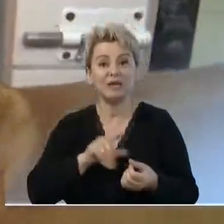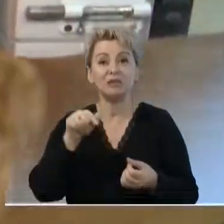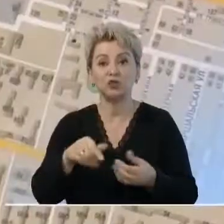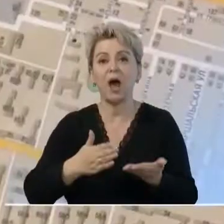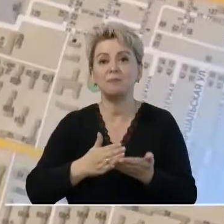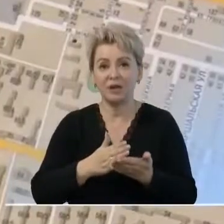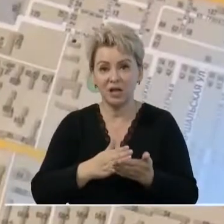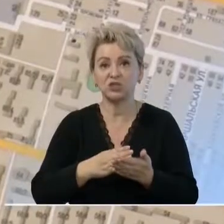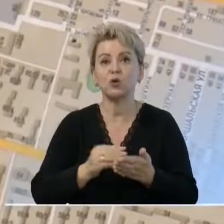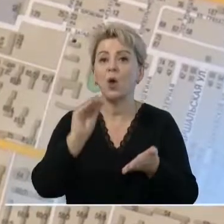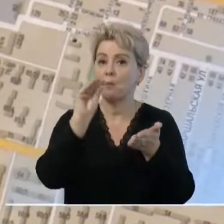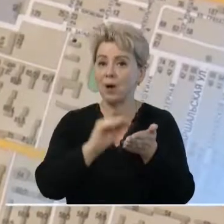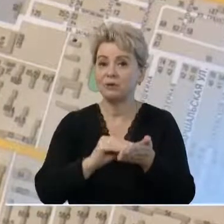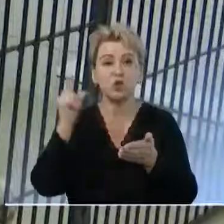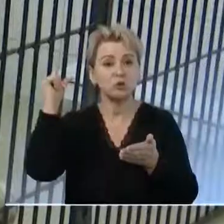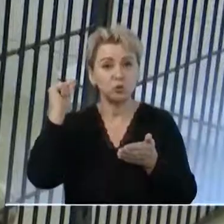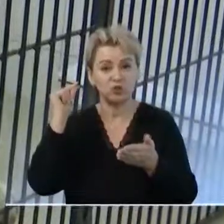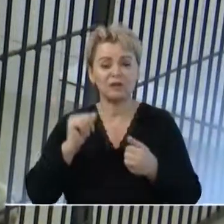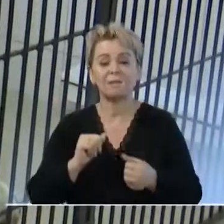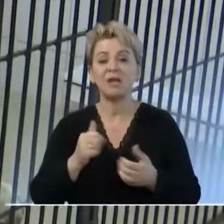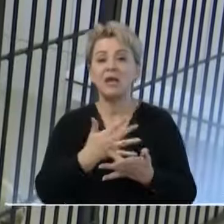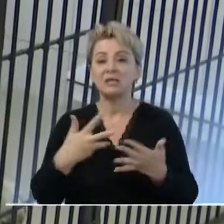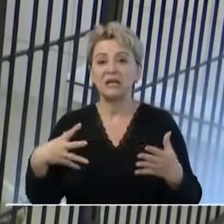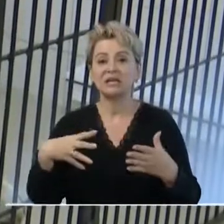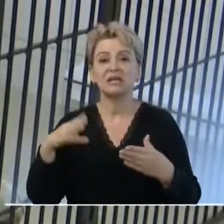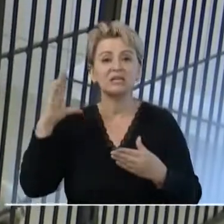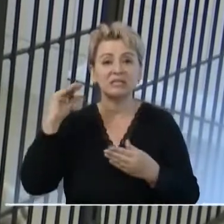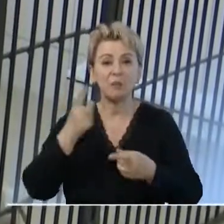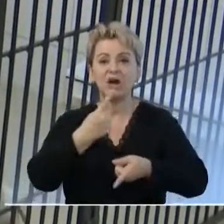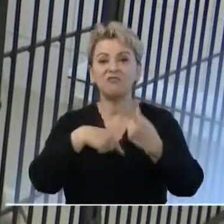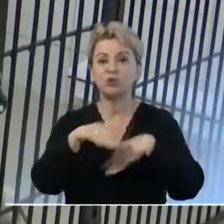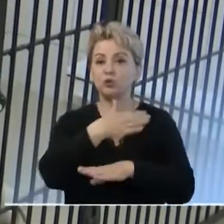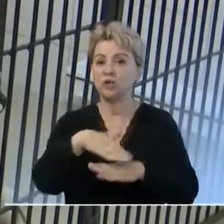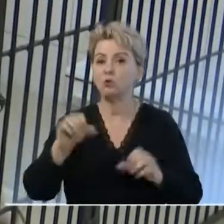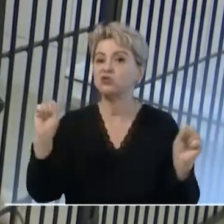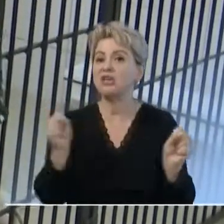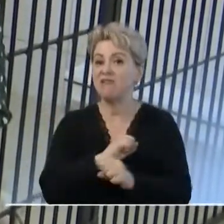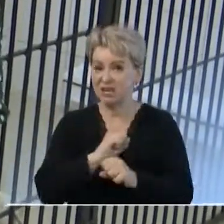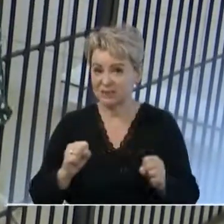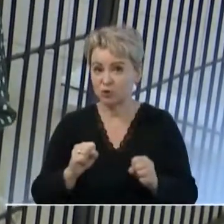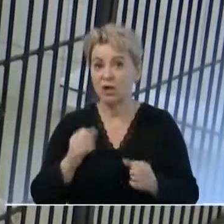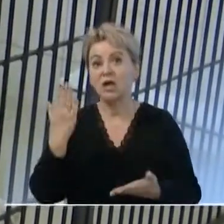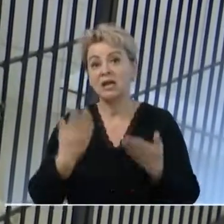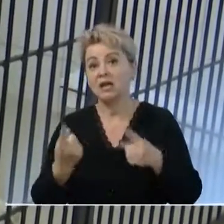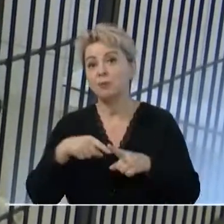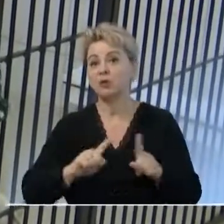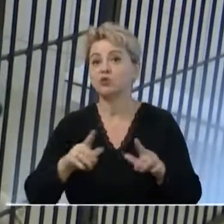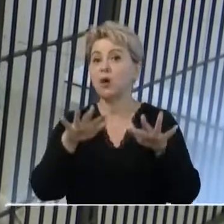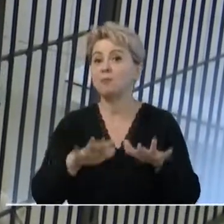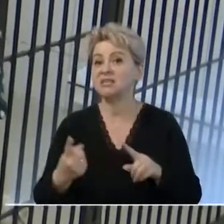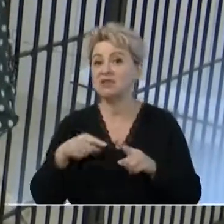столе патруля, помечают ушной биркой. Но некоторых собак вернуть на улицу невозможно, но либо потому, что место, в